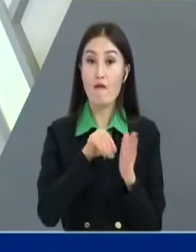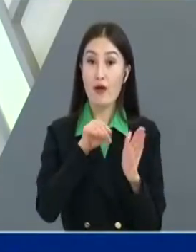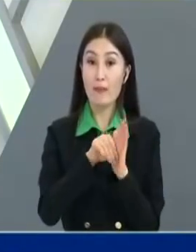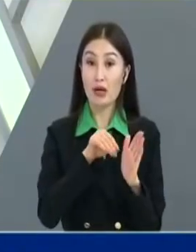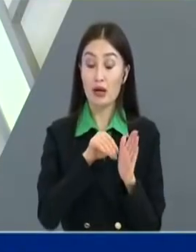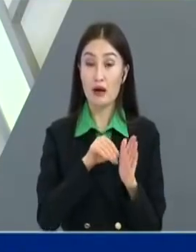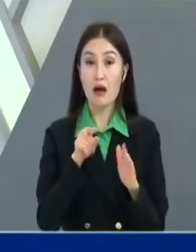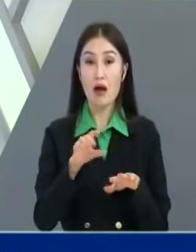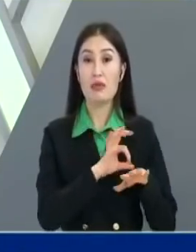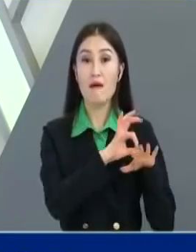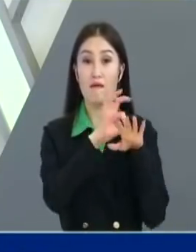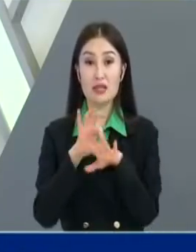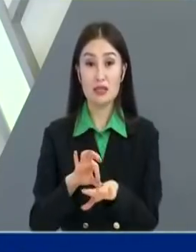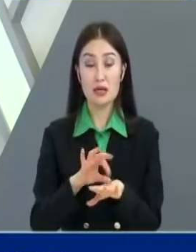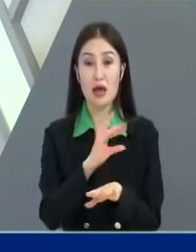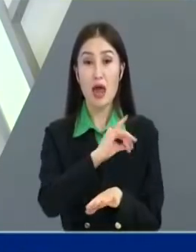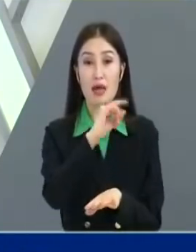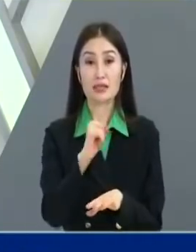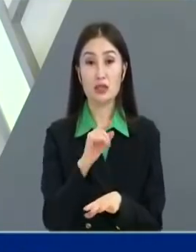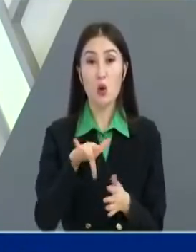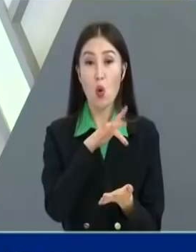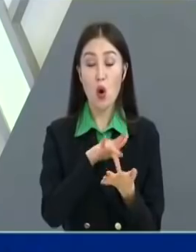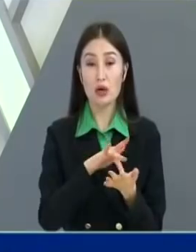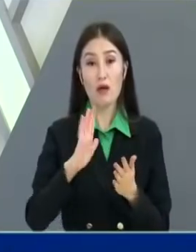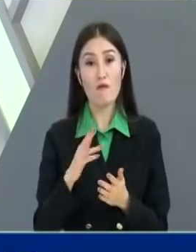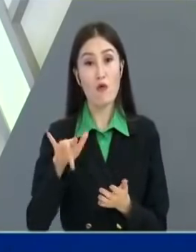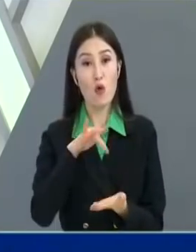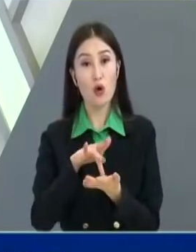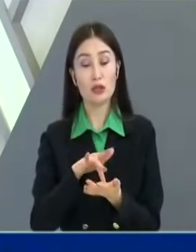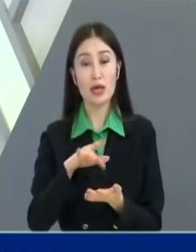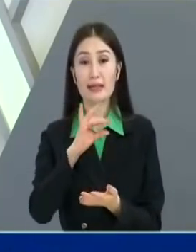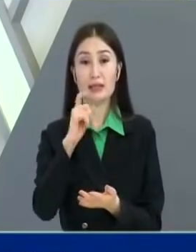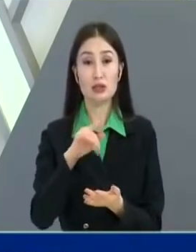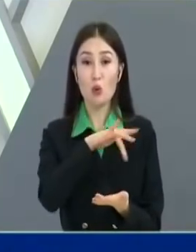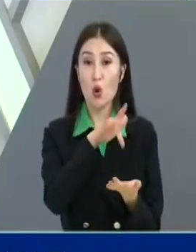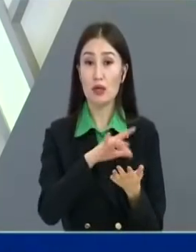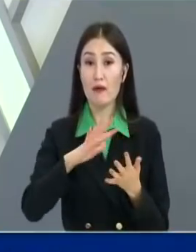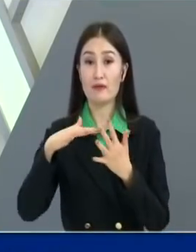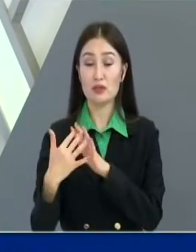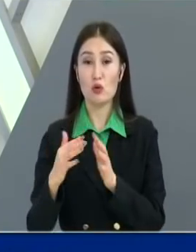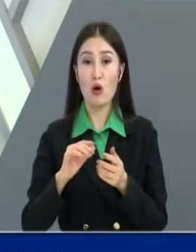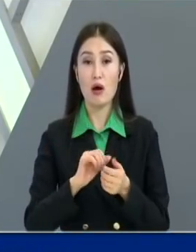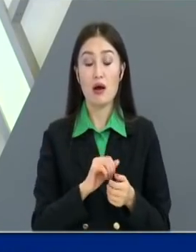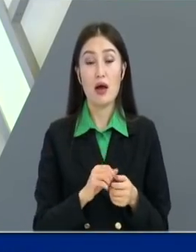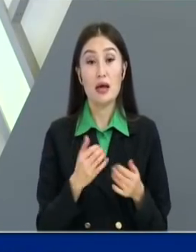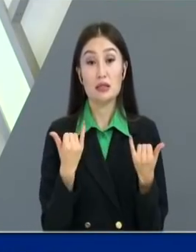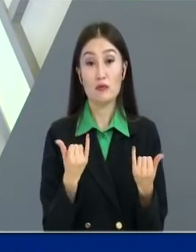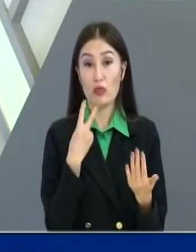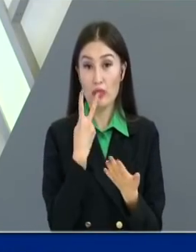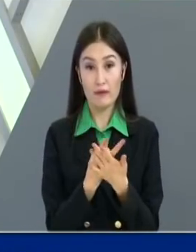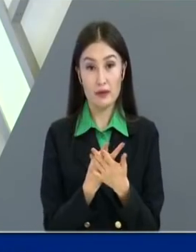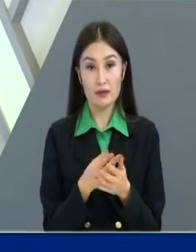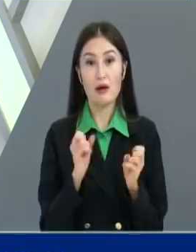же возили из города и в город, из города в село вот такие тесные контакты. И сегодня вы сами видите,